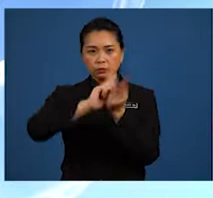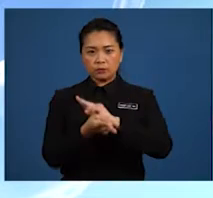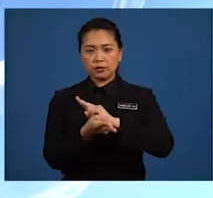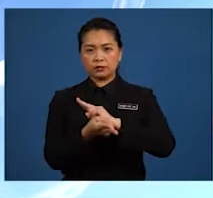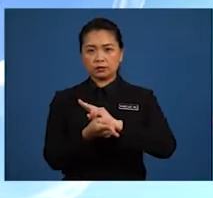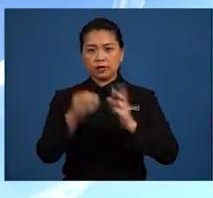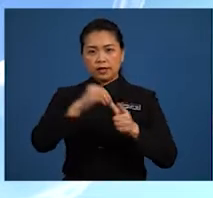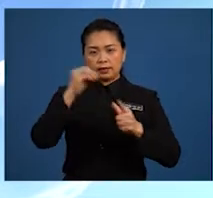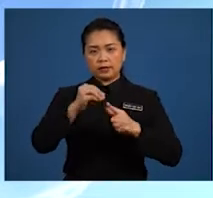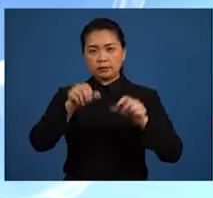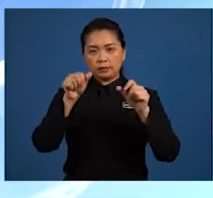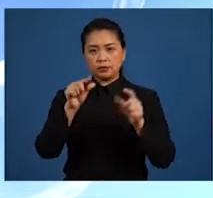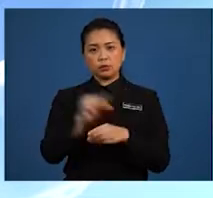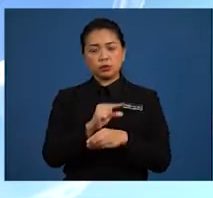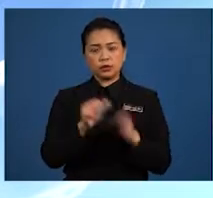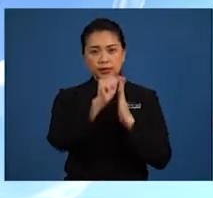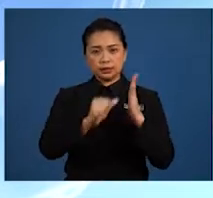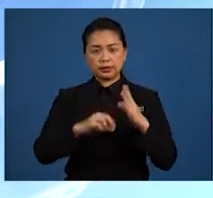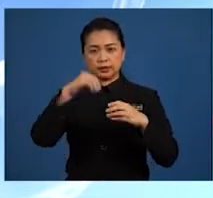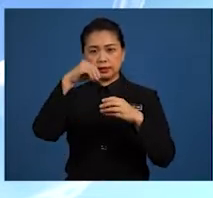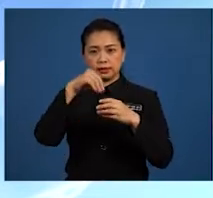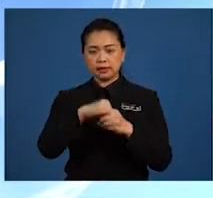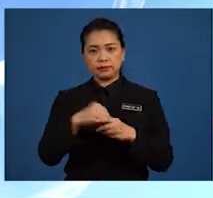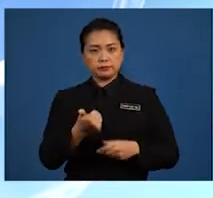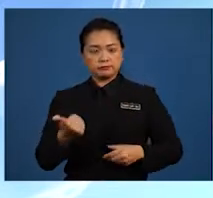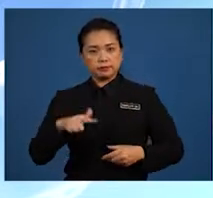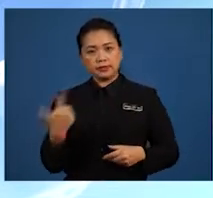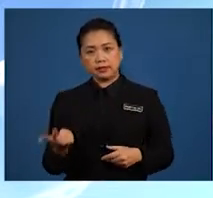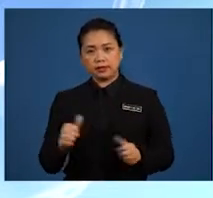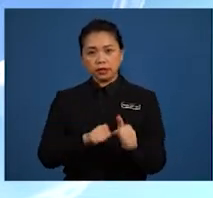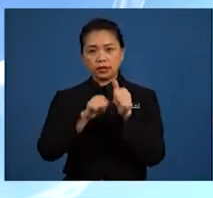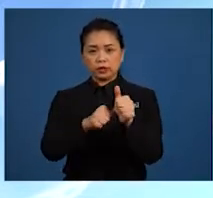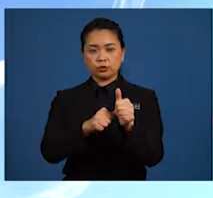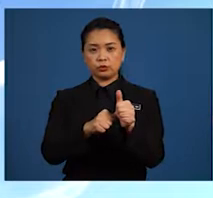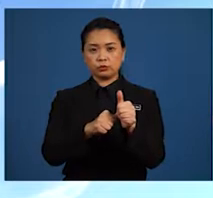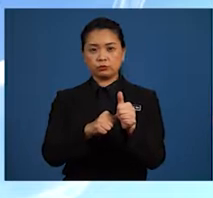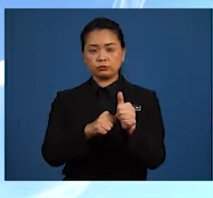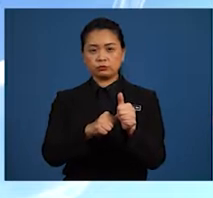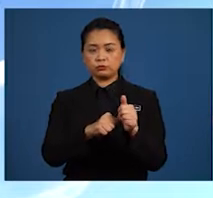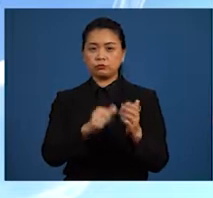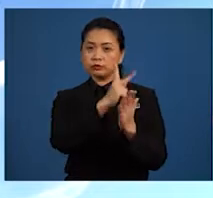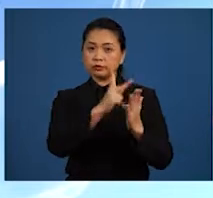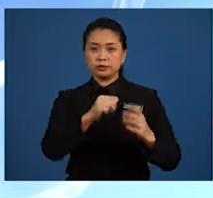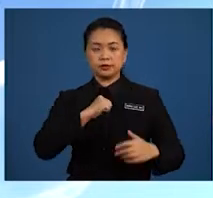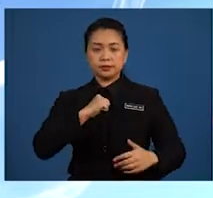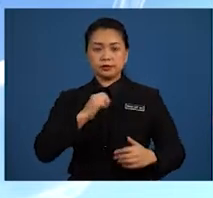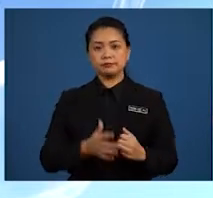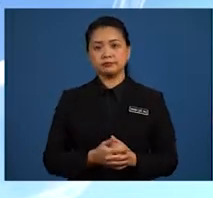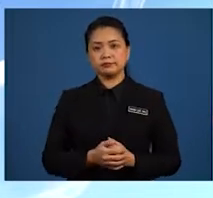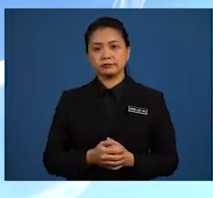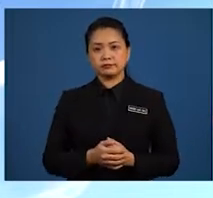diubah atau menggunakan animasi dalam aplikasi lain mengikut peti mati mereka yang